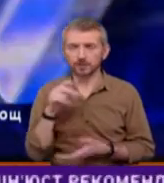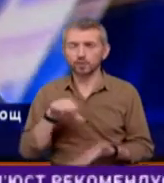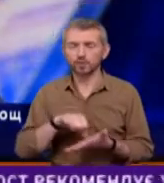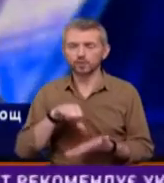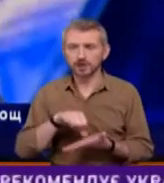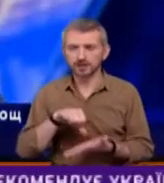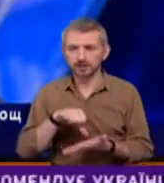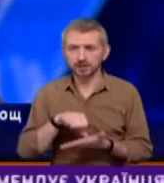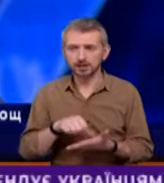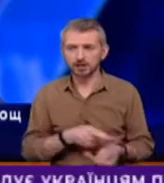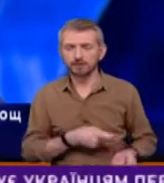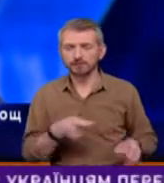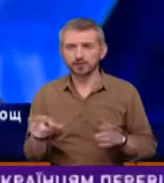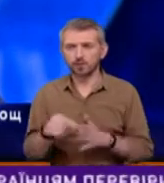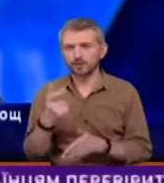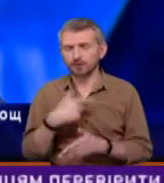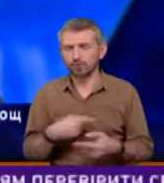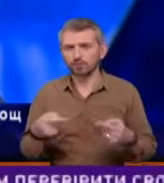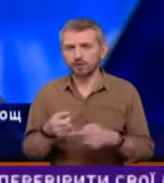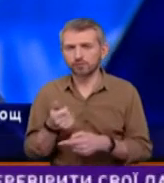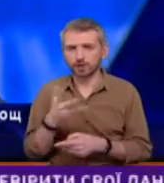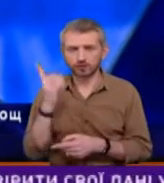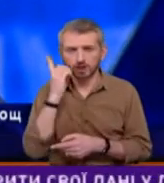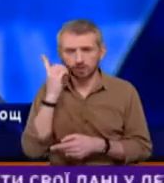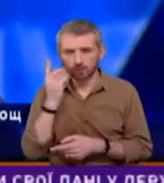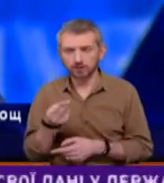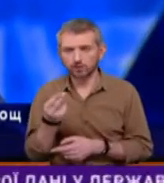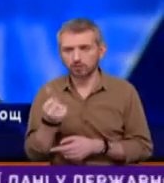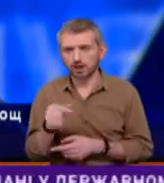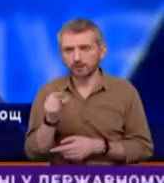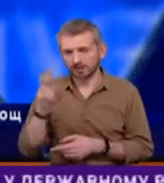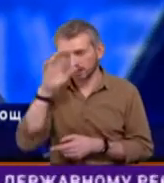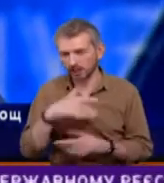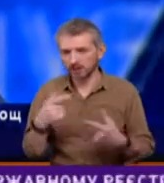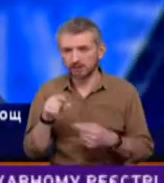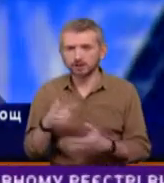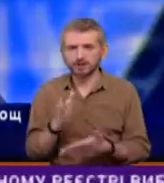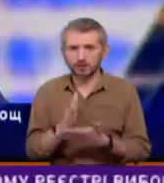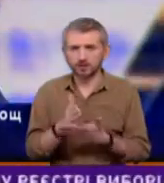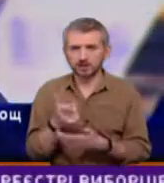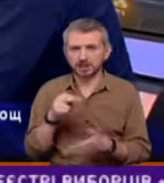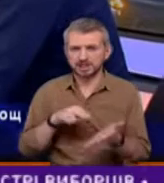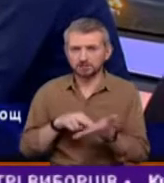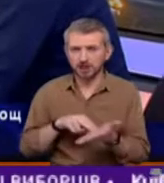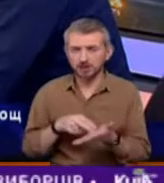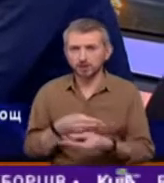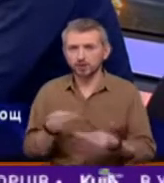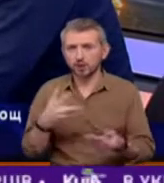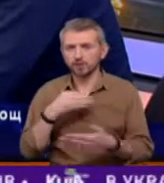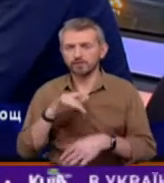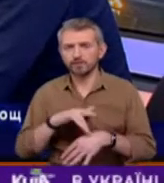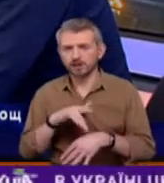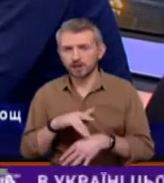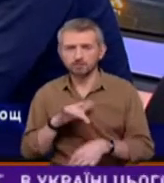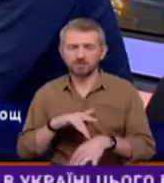учасники везуть з собою певну кількість телефонів, купляють в цій країні, де вони знаходяться, сім-карти, роздають своїм фанам, і ці